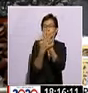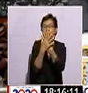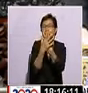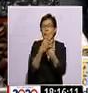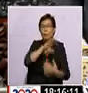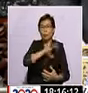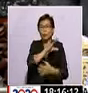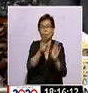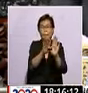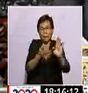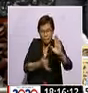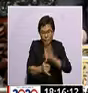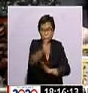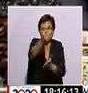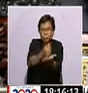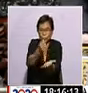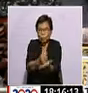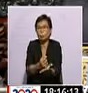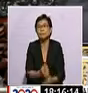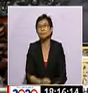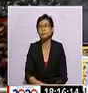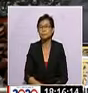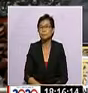polis dan pintu masuk imigresen.